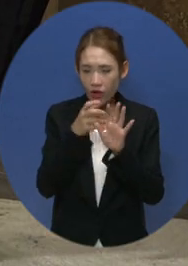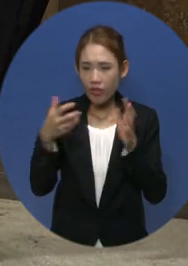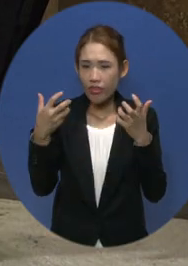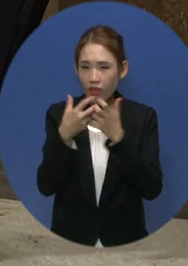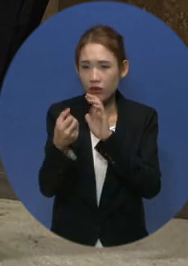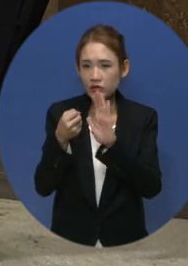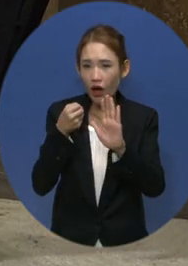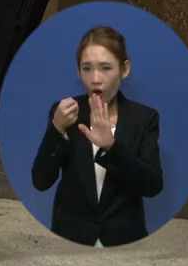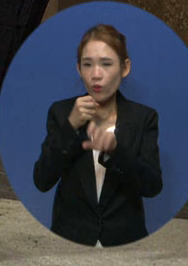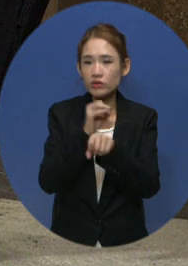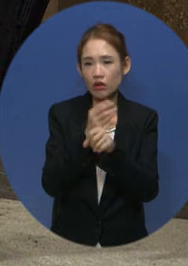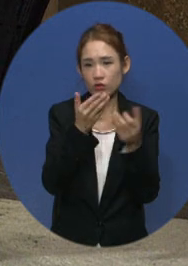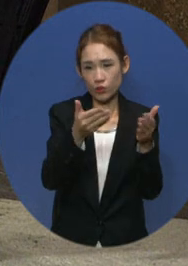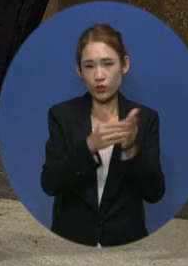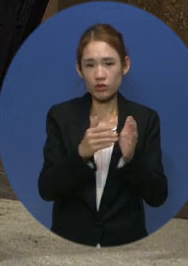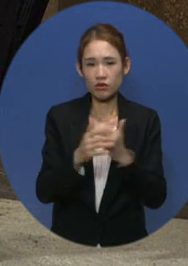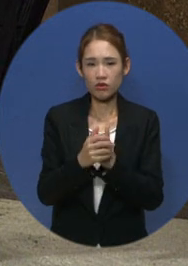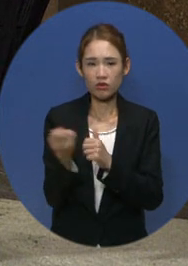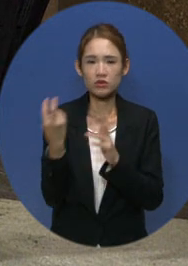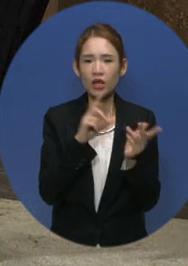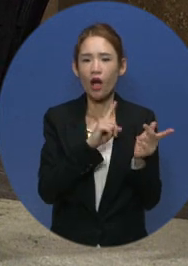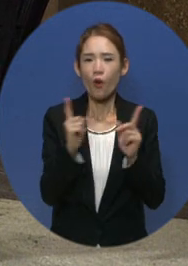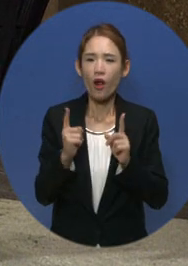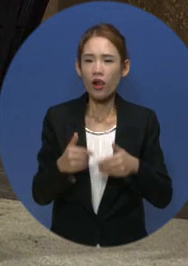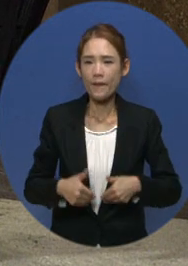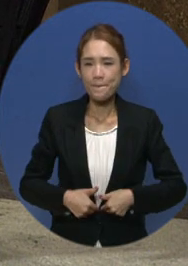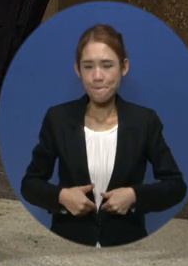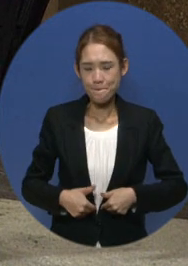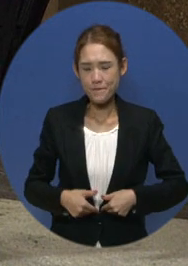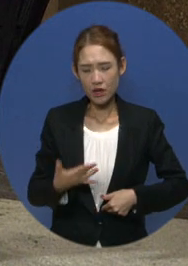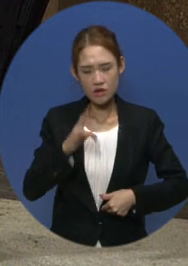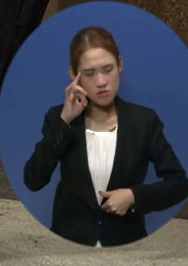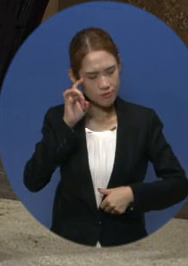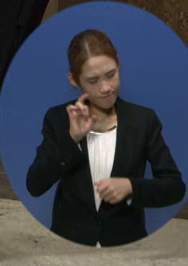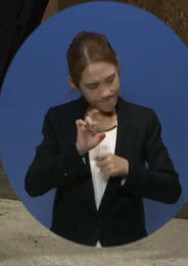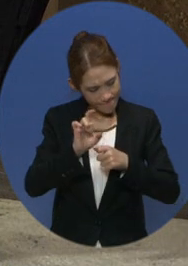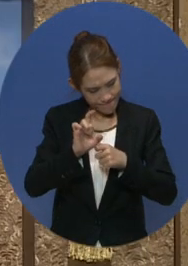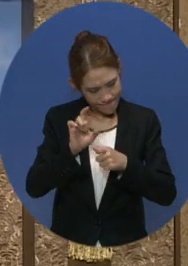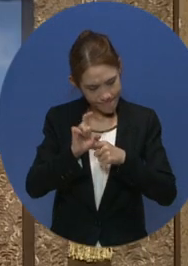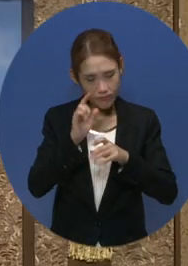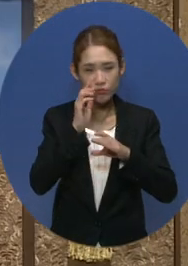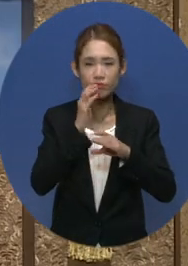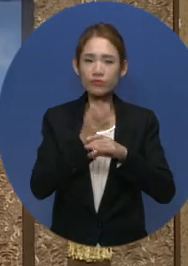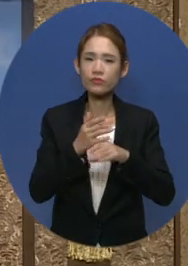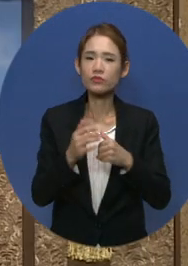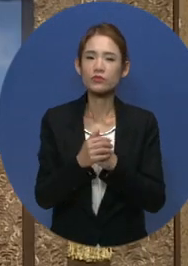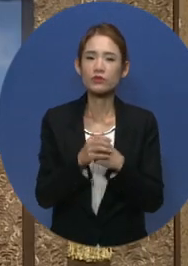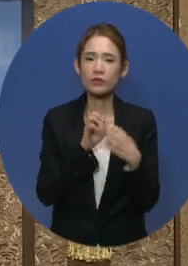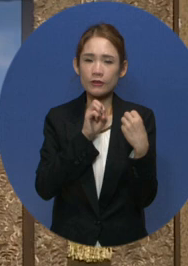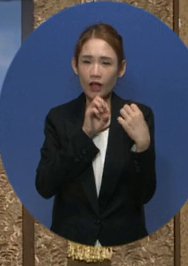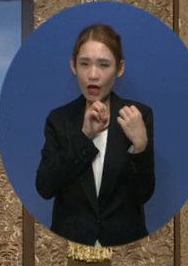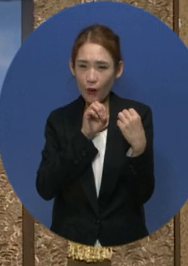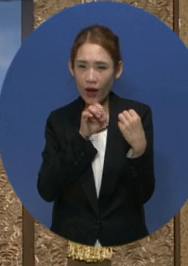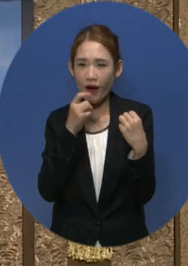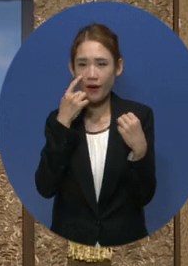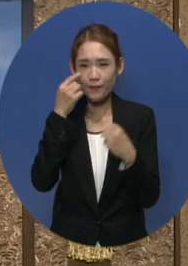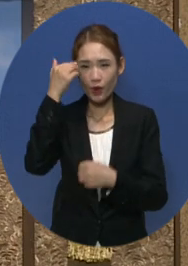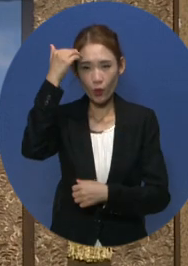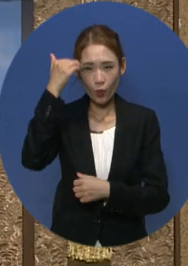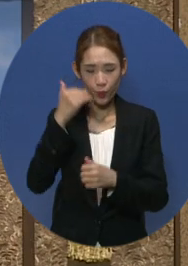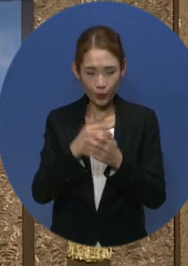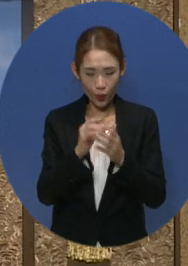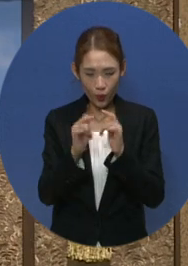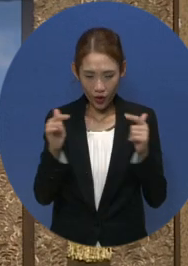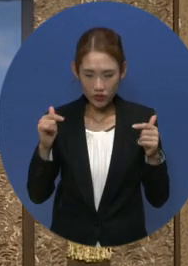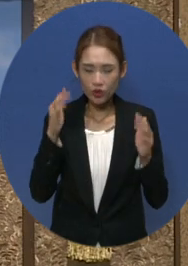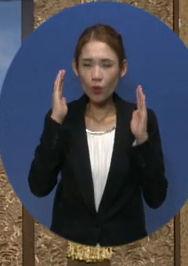그래서 이제 재활을 해야 되는데 어떻게 네. 해야 되나 이제 고민하다가 이제 이렇게 대화를 해보고 뭐 공부를